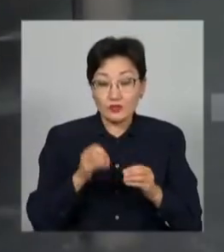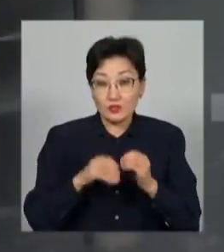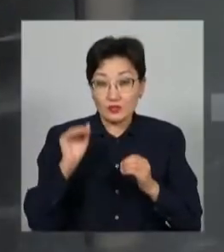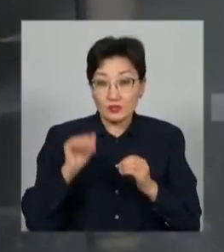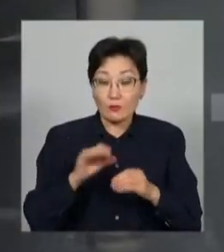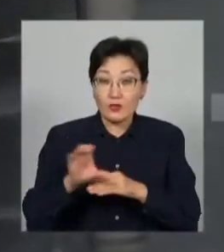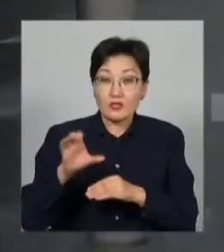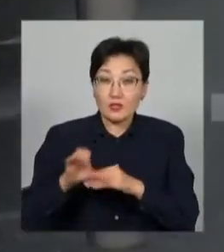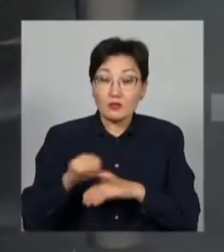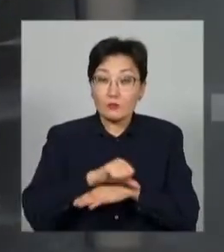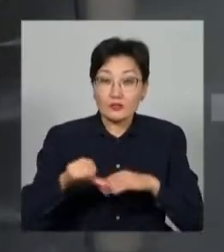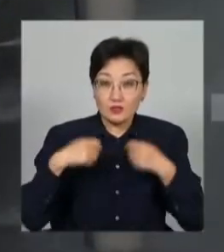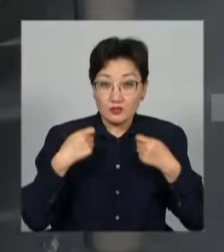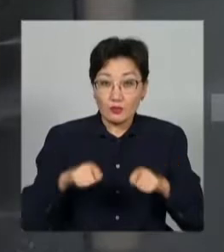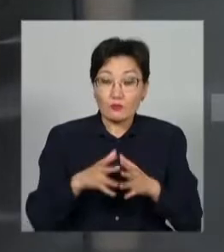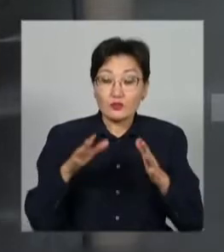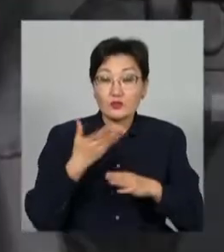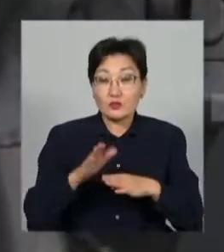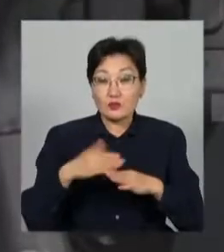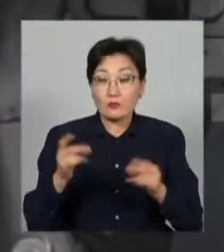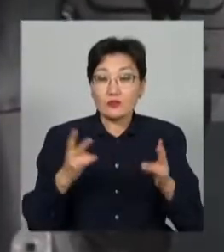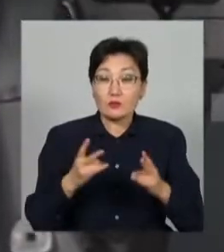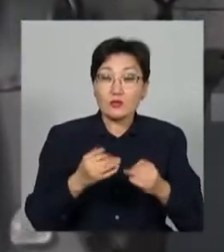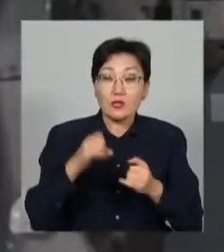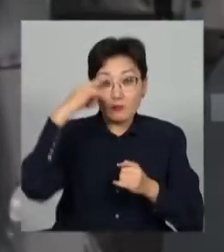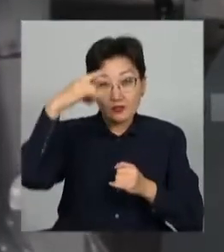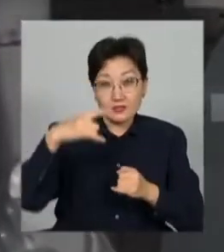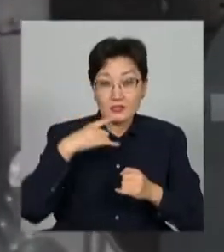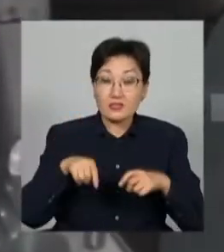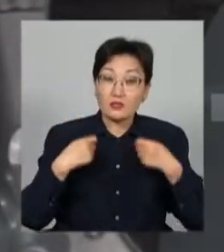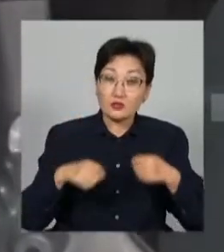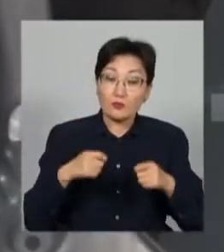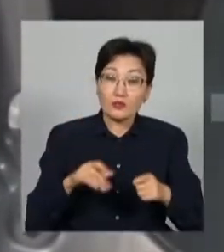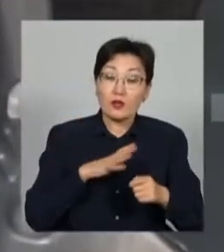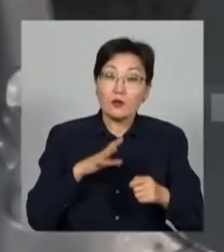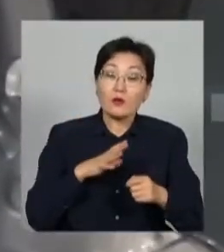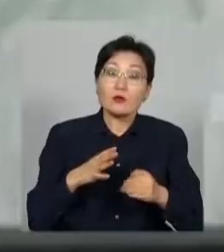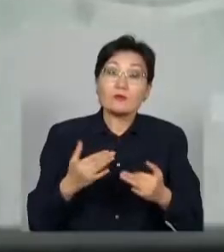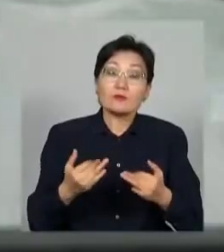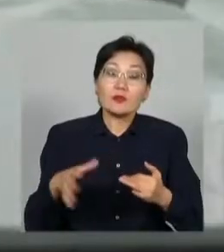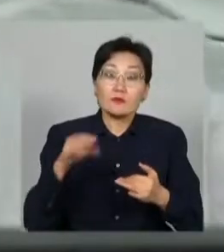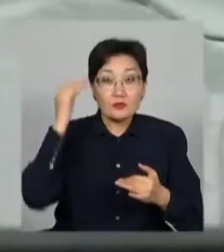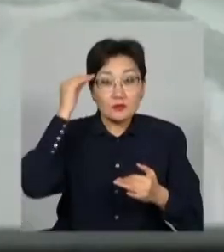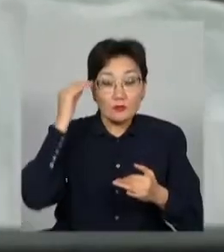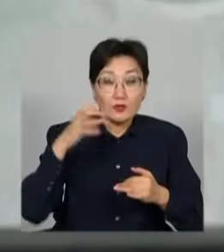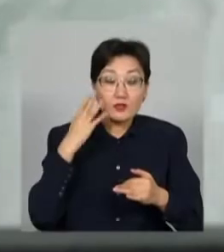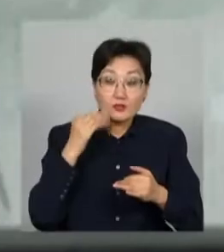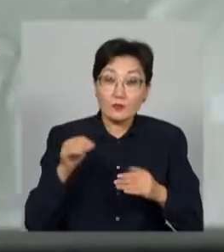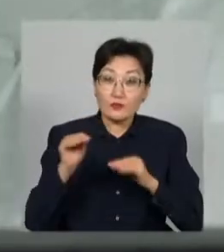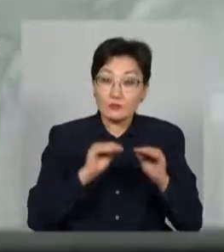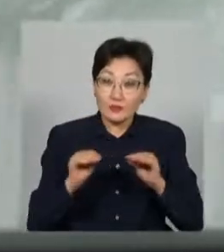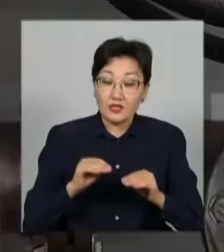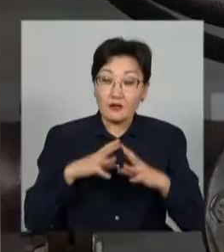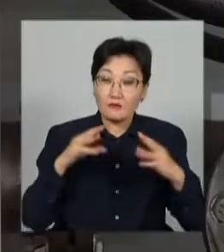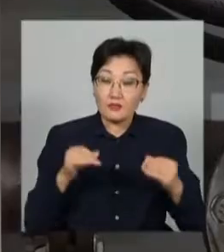тысяч отправится на экспорт. А вот большая часть предназначена для казахстанского рынка. Стало быть, вопреки мнению большинства, в Алматы собирают авто